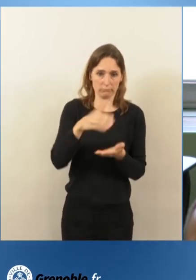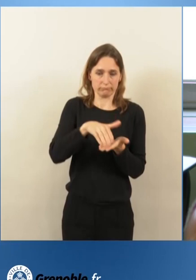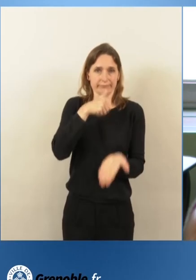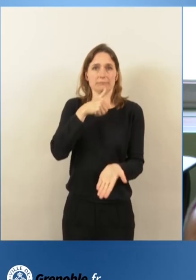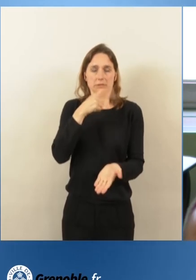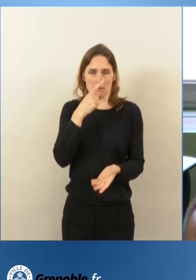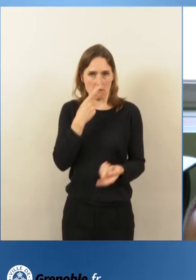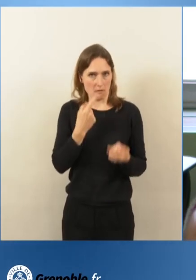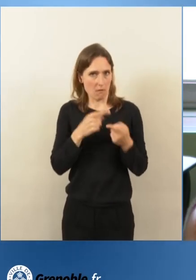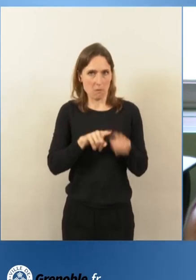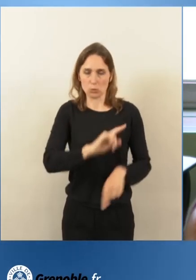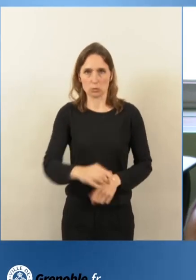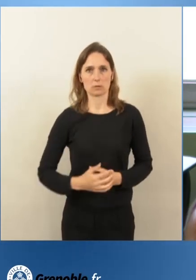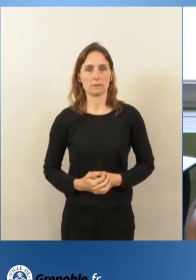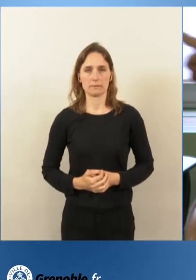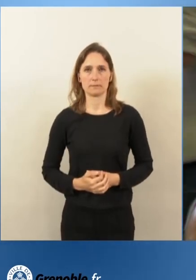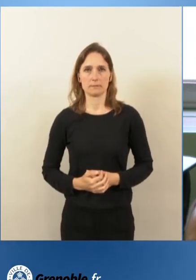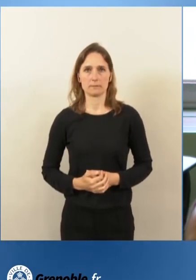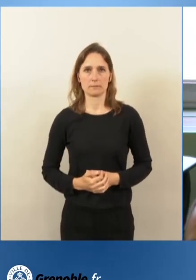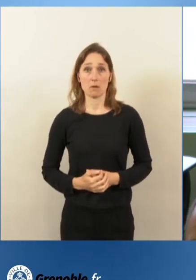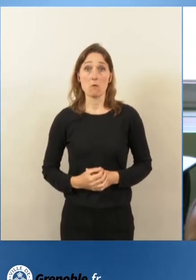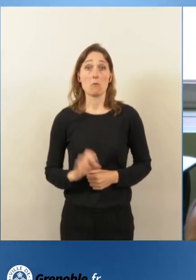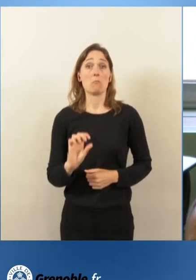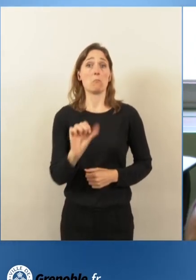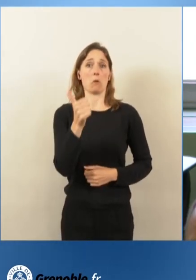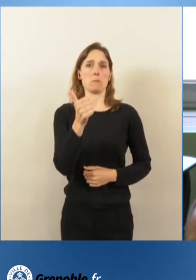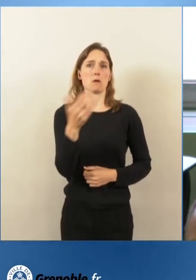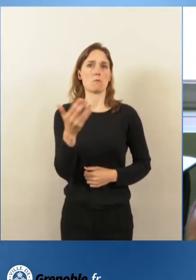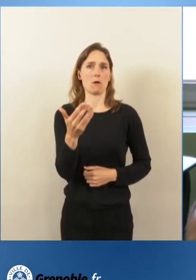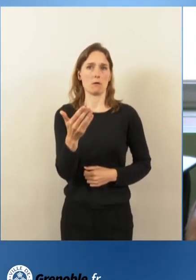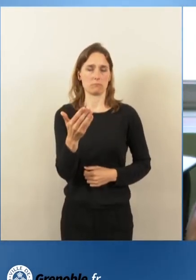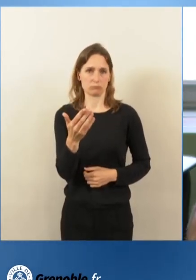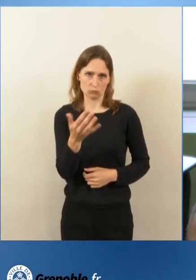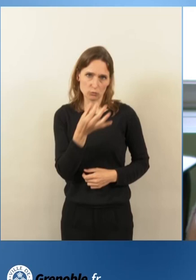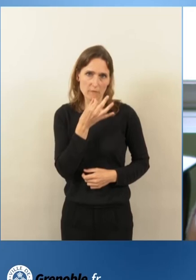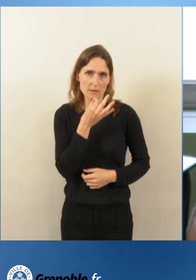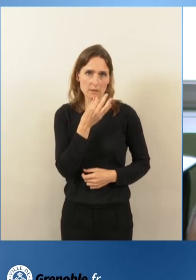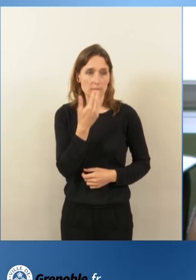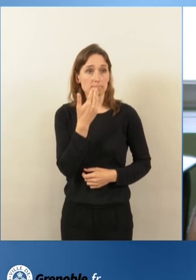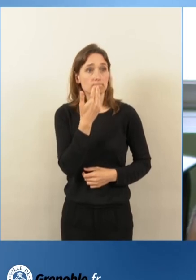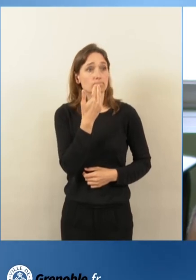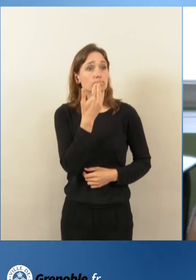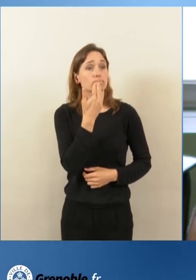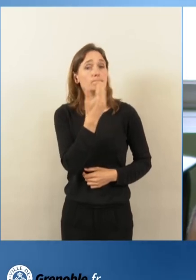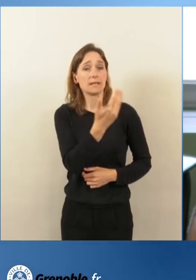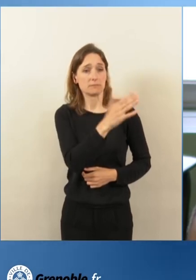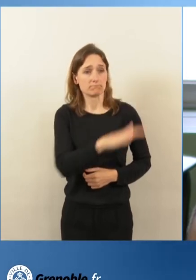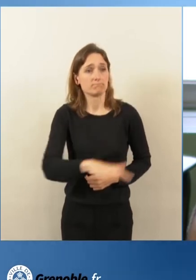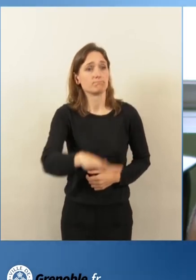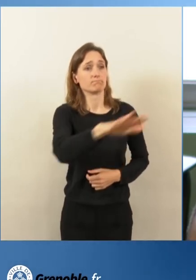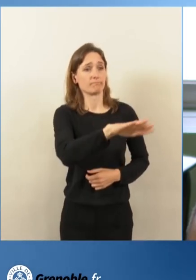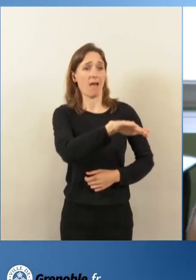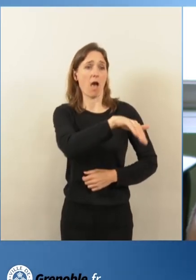injuste avant toute chose je tiens à remercier très particulièrement l'ensemble des